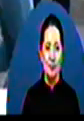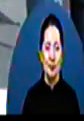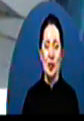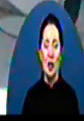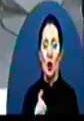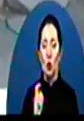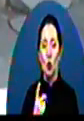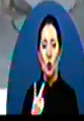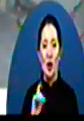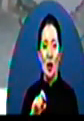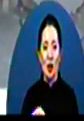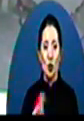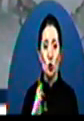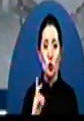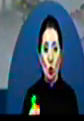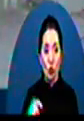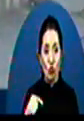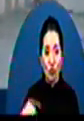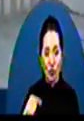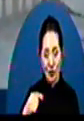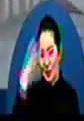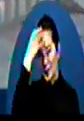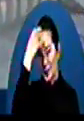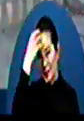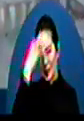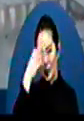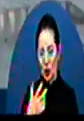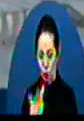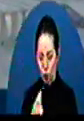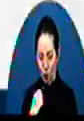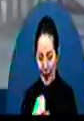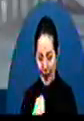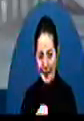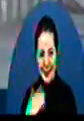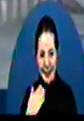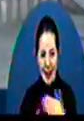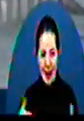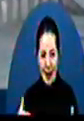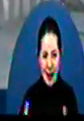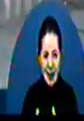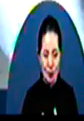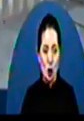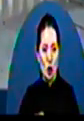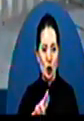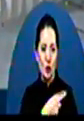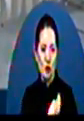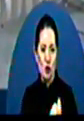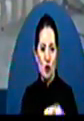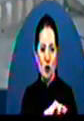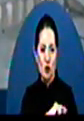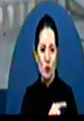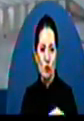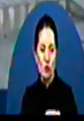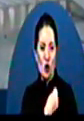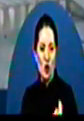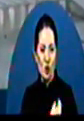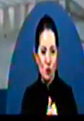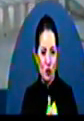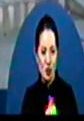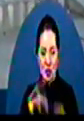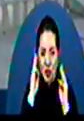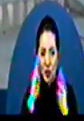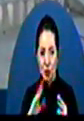Хөрөсөхийн засгийн газар бол үнэхээр ажлыг л хийж байна. Ингэ зоригтой шийдэмгүй хийх тийм